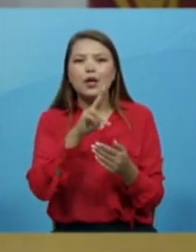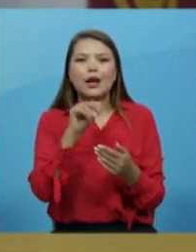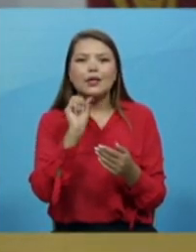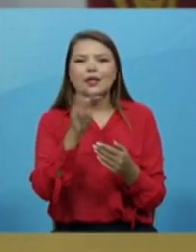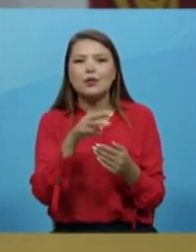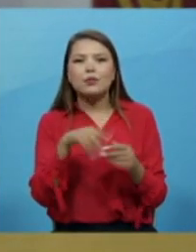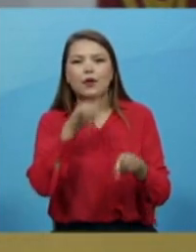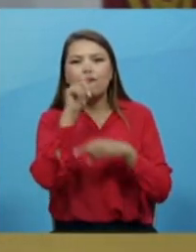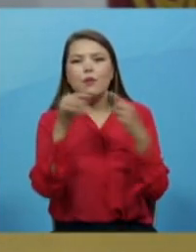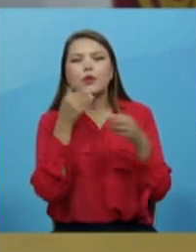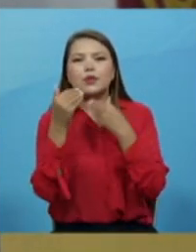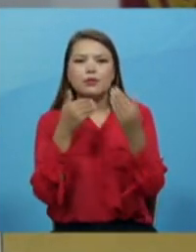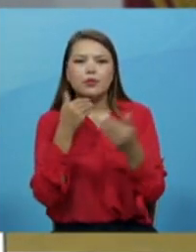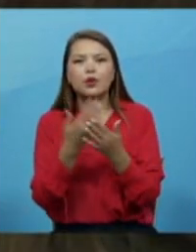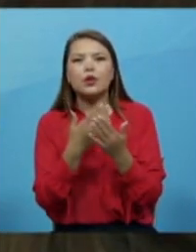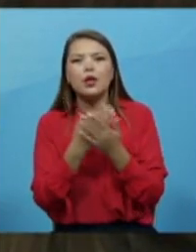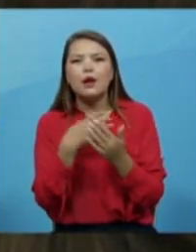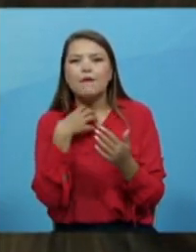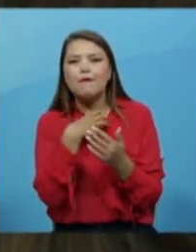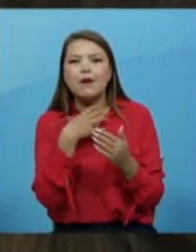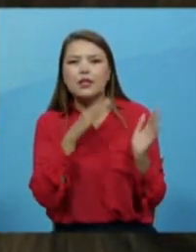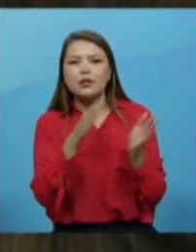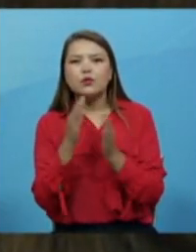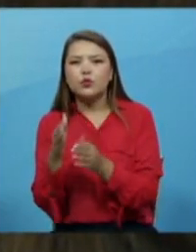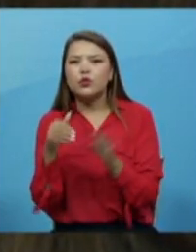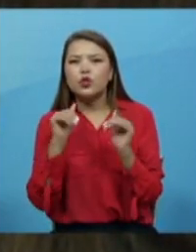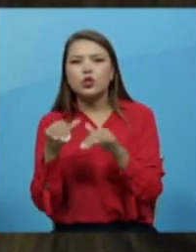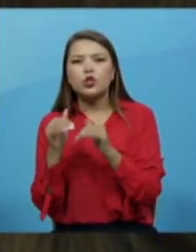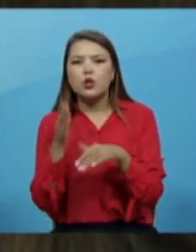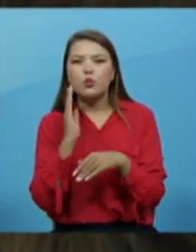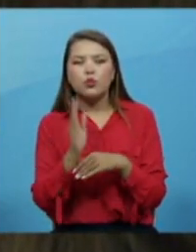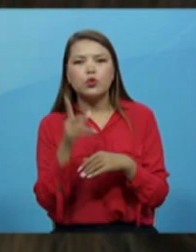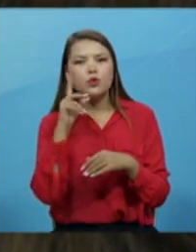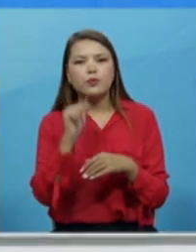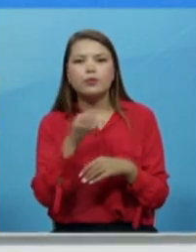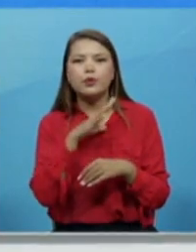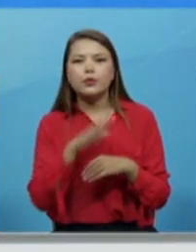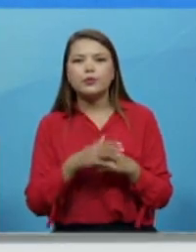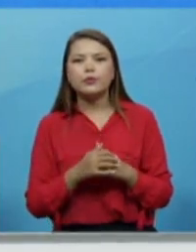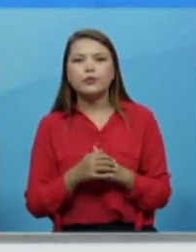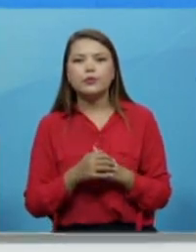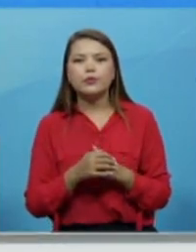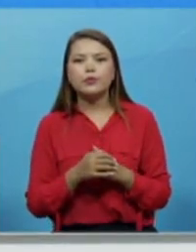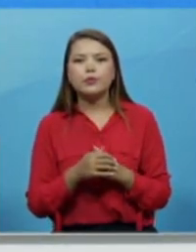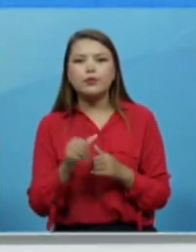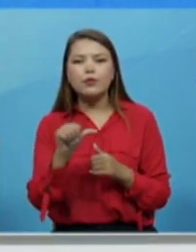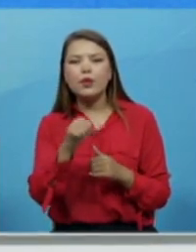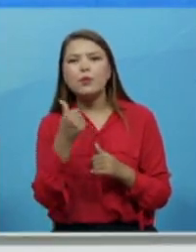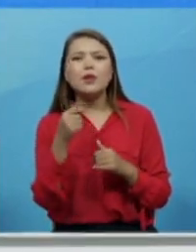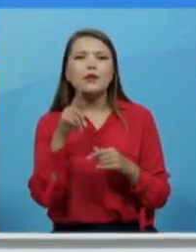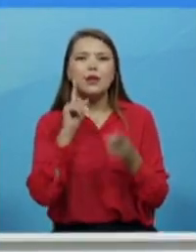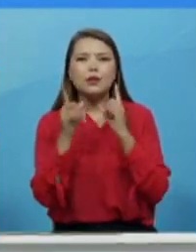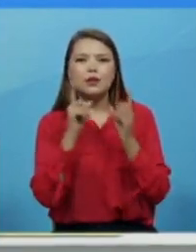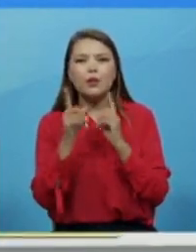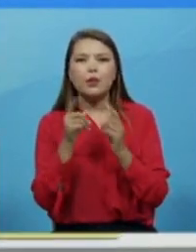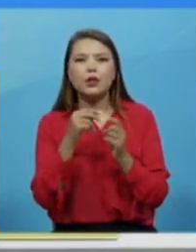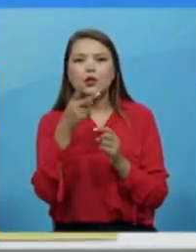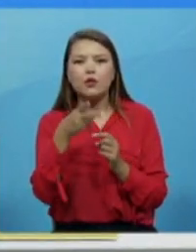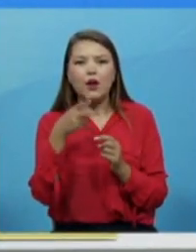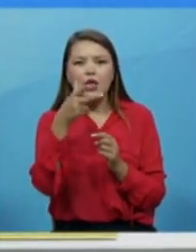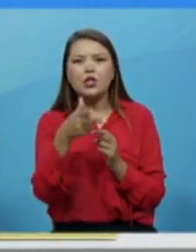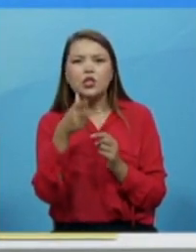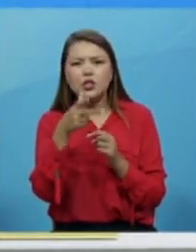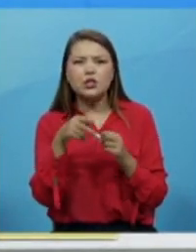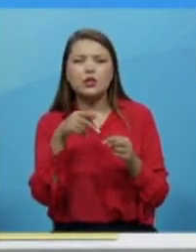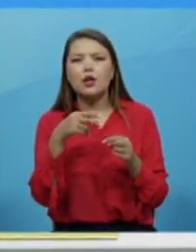жолданған сауалдарды жүйелеп, маңызына қарай шешу міндеті тұрғанын атап өтті. Бір жиналыста отырғанда 2-3 сағатта бүкіл